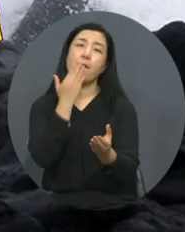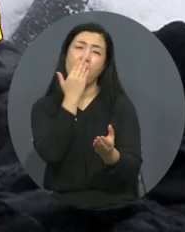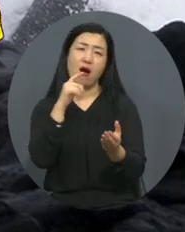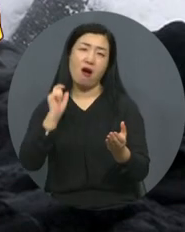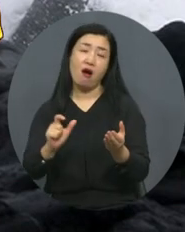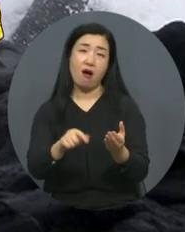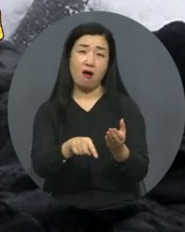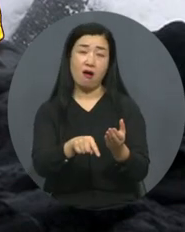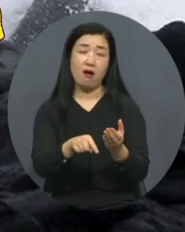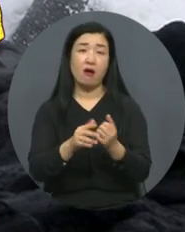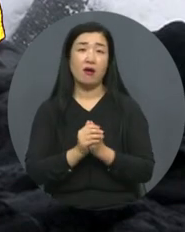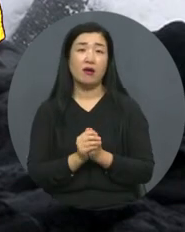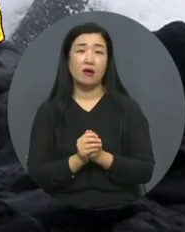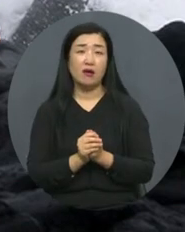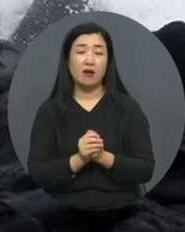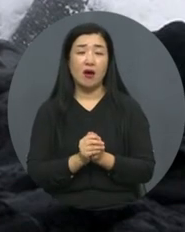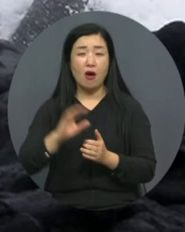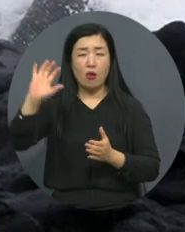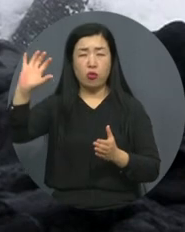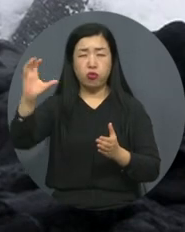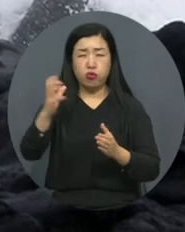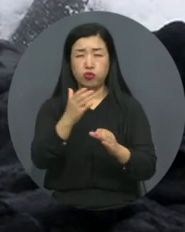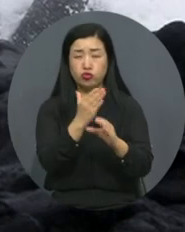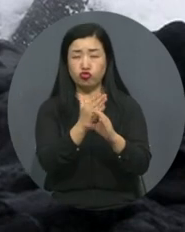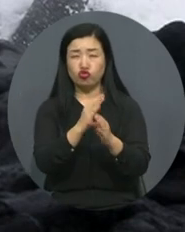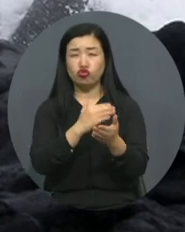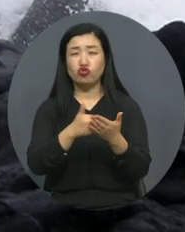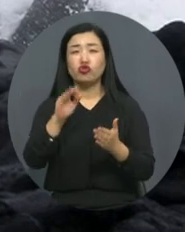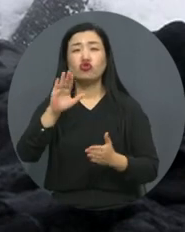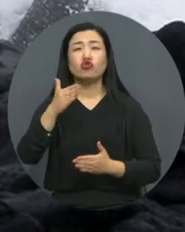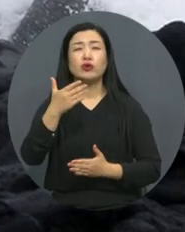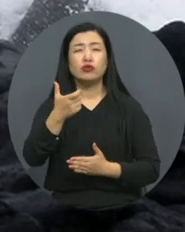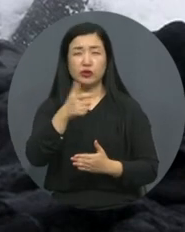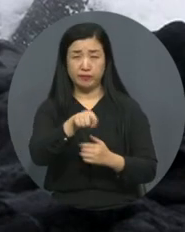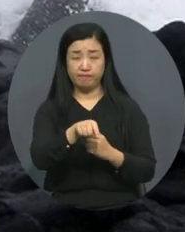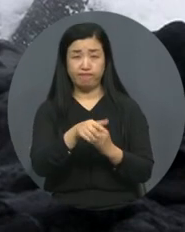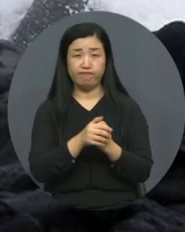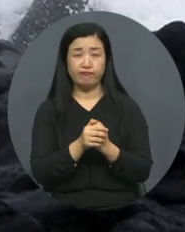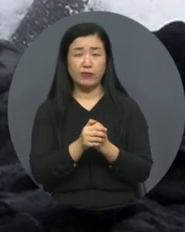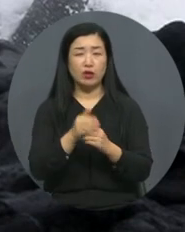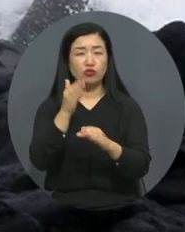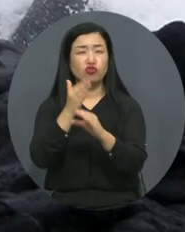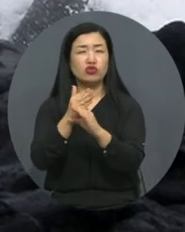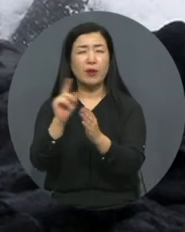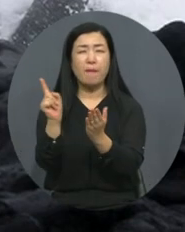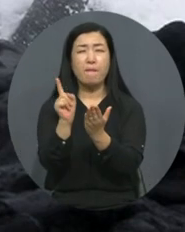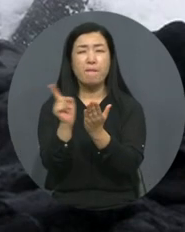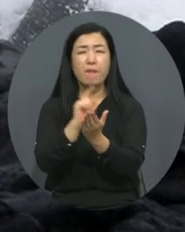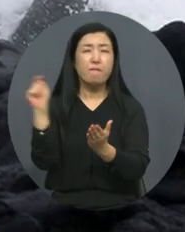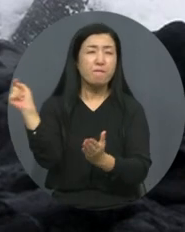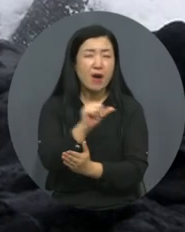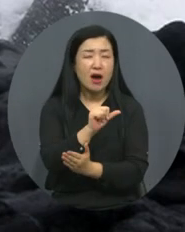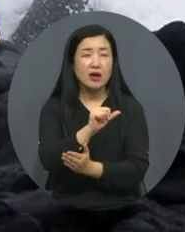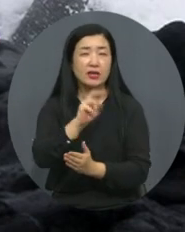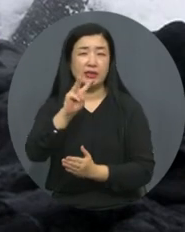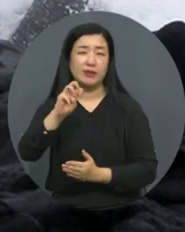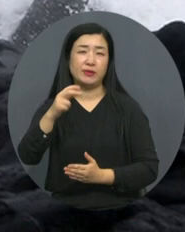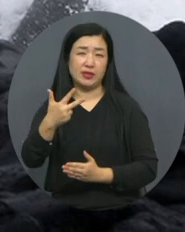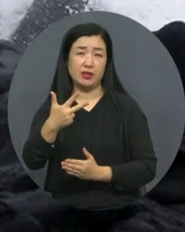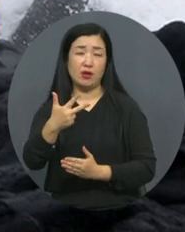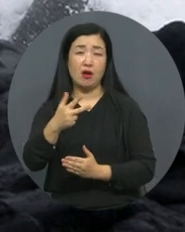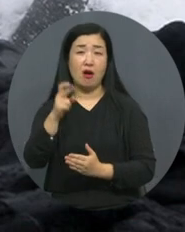세계입니다이 태풍 카누는 현재 중심기압 965 헥토파스칼의 중심 최대풍속 초속 37m로